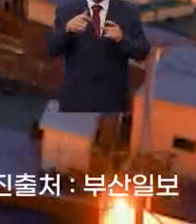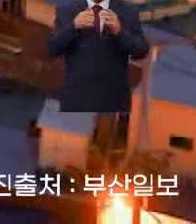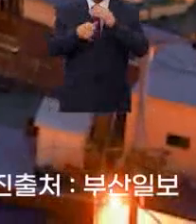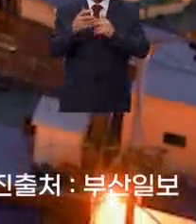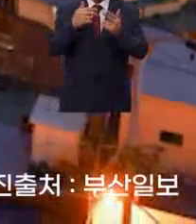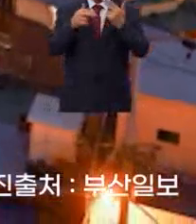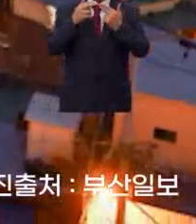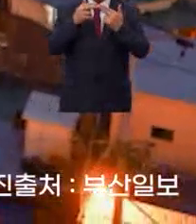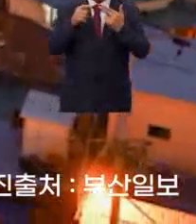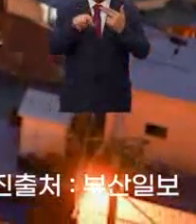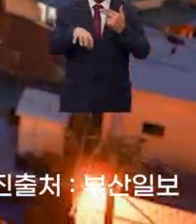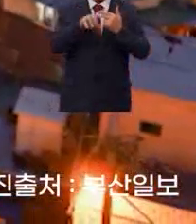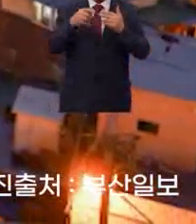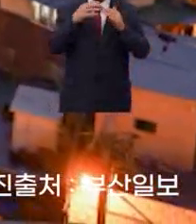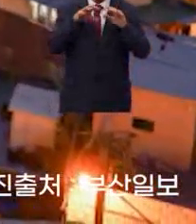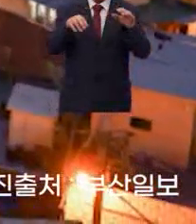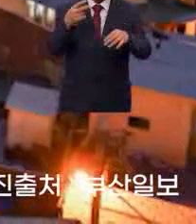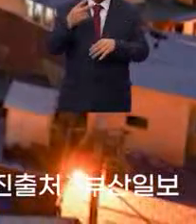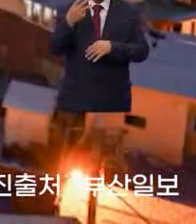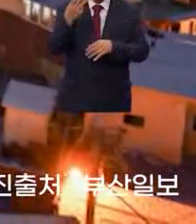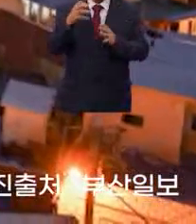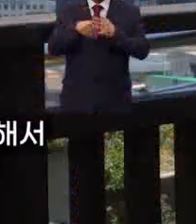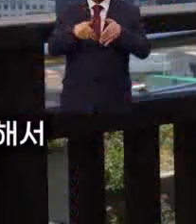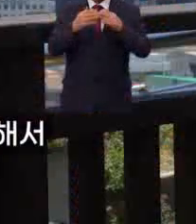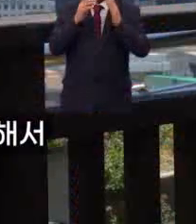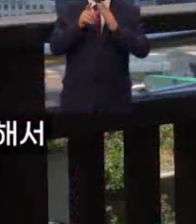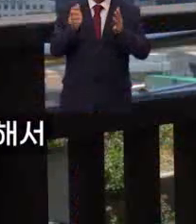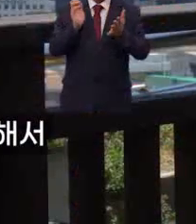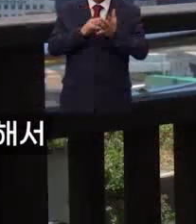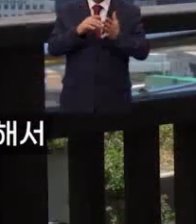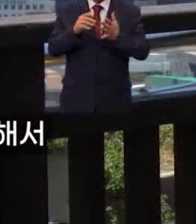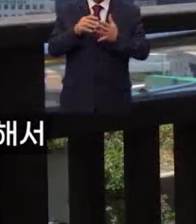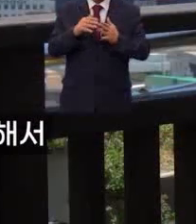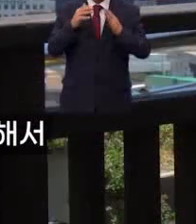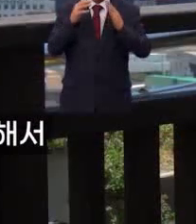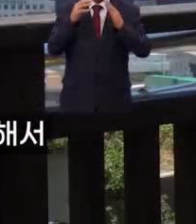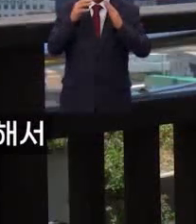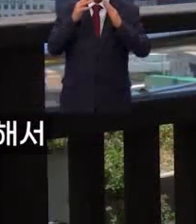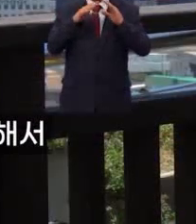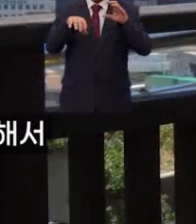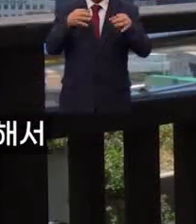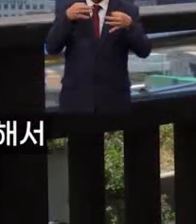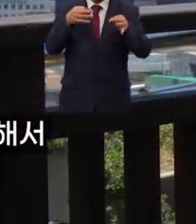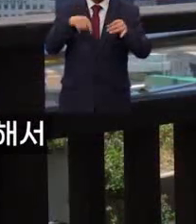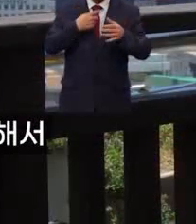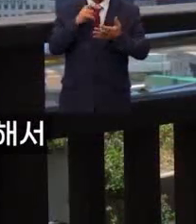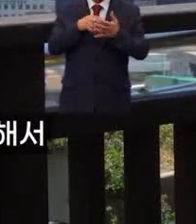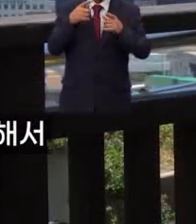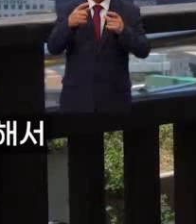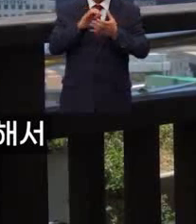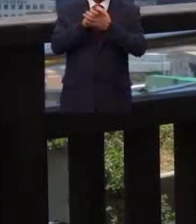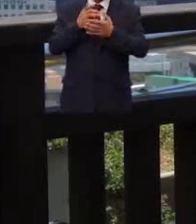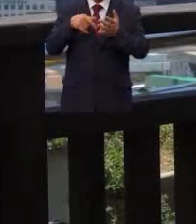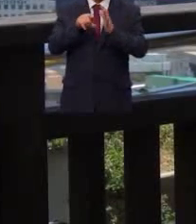주민협의회 마을공동체는 2013년도에 창립되어서 현재까지 마을의 관계적 자립과 주민의 화합, 복지를